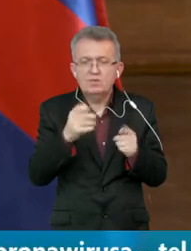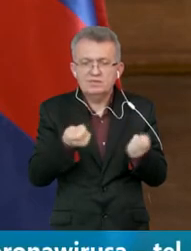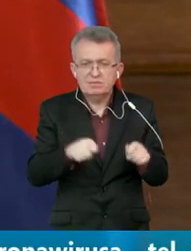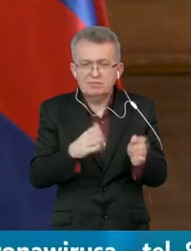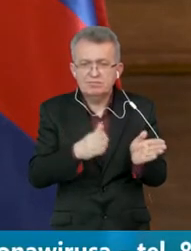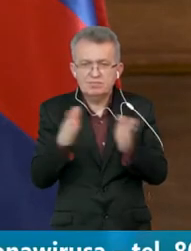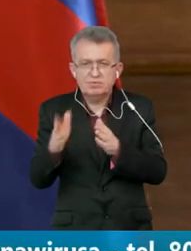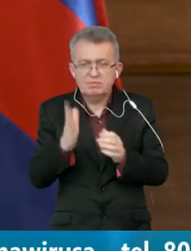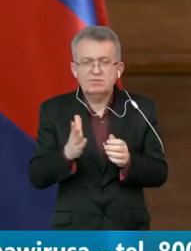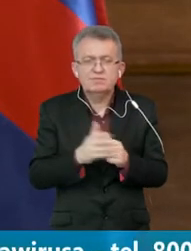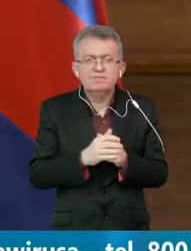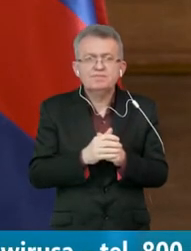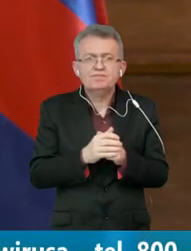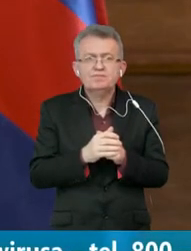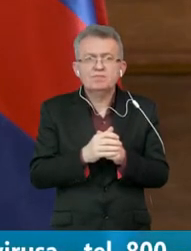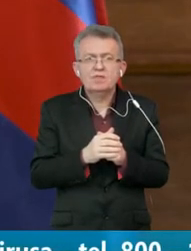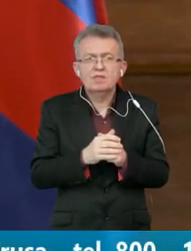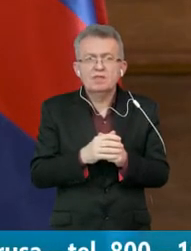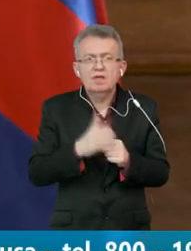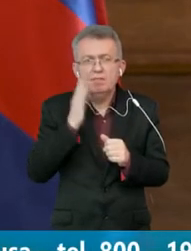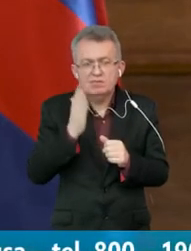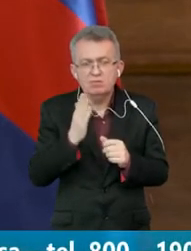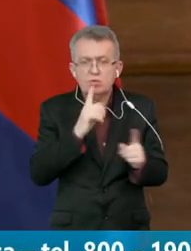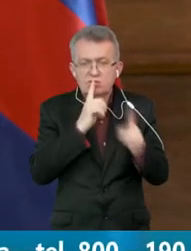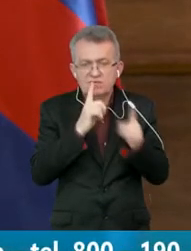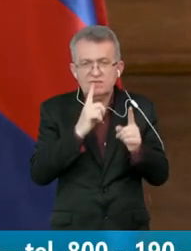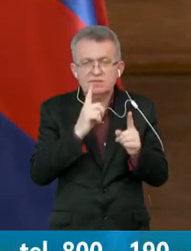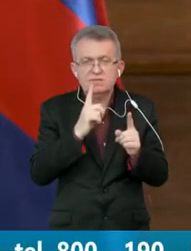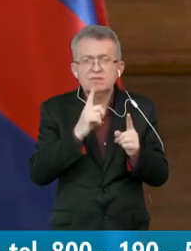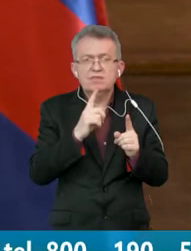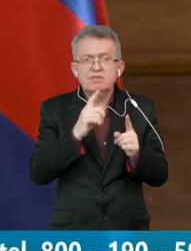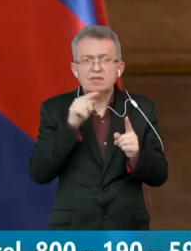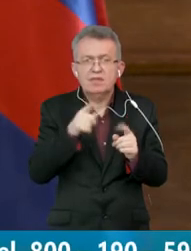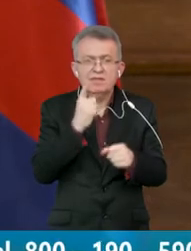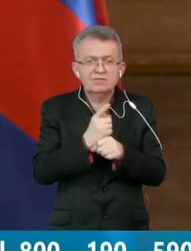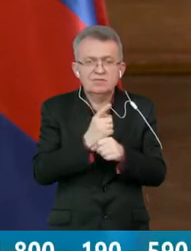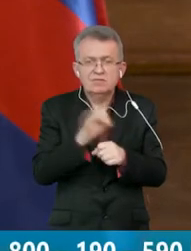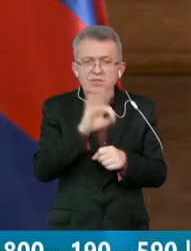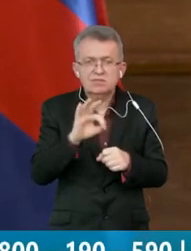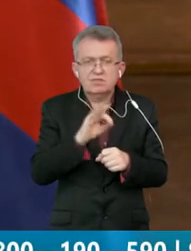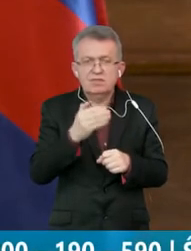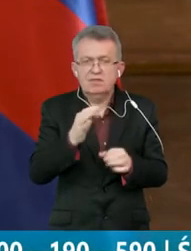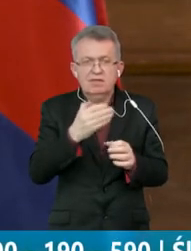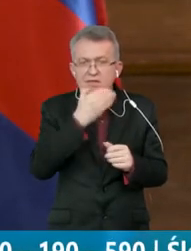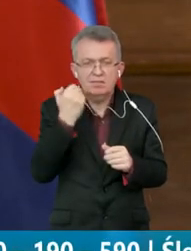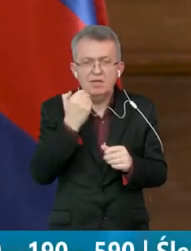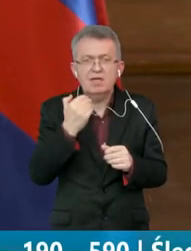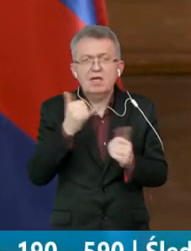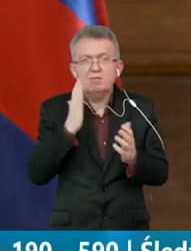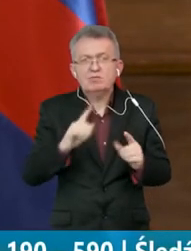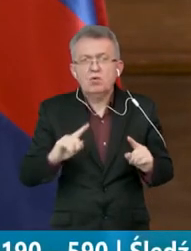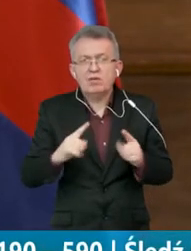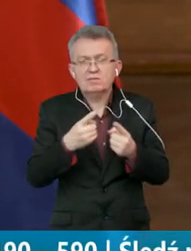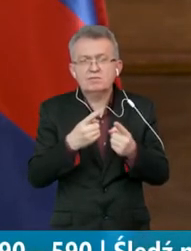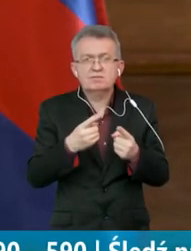zamknięcia? Pani Diano, będziemy o tym rozmawiali. Takie decyzje jeszcze nie zapadły. Jaka będzie